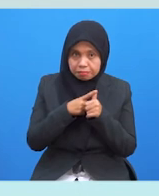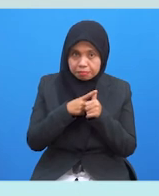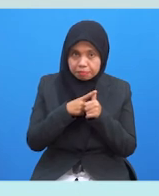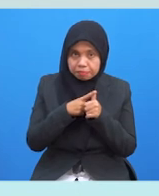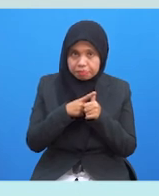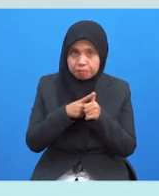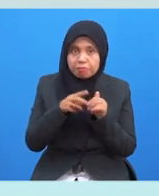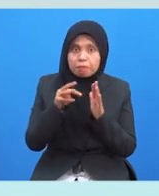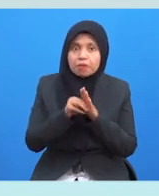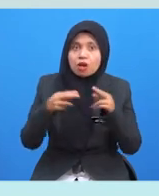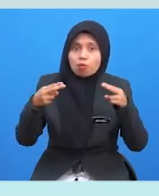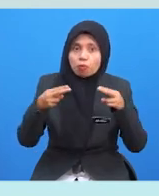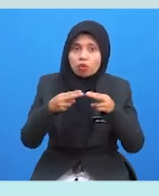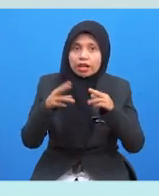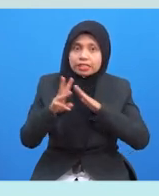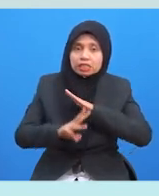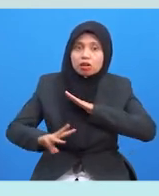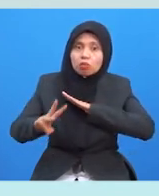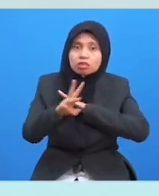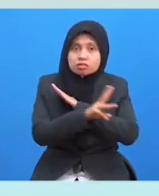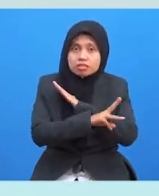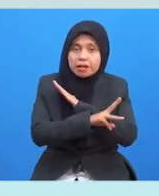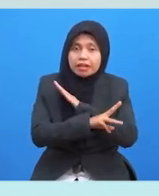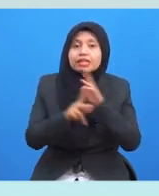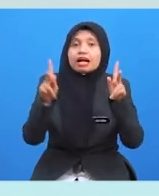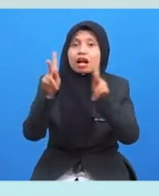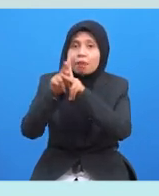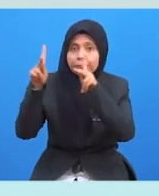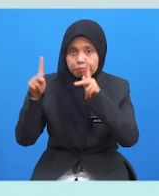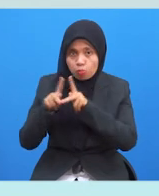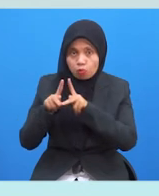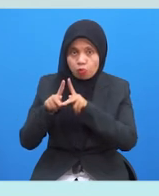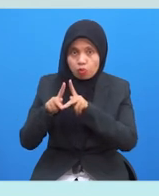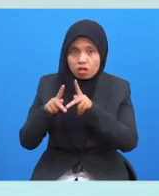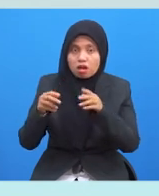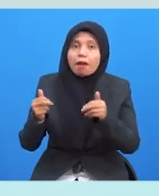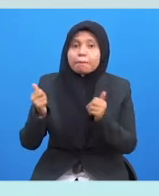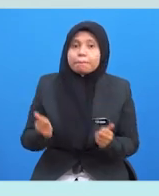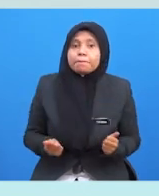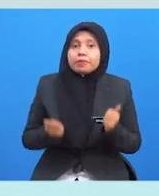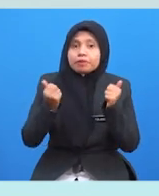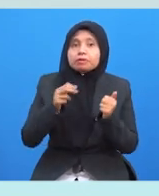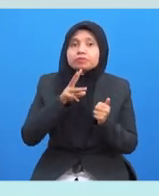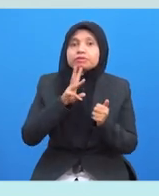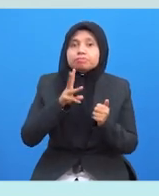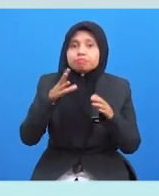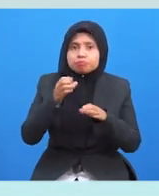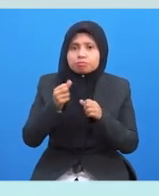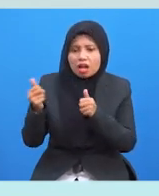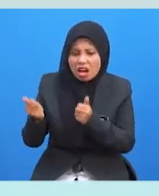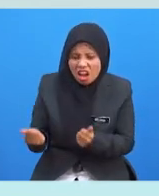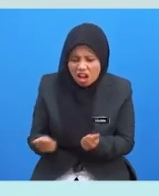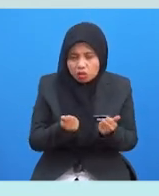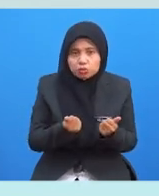iaitu menghubungkan kawasan pedalaman. Pengangkutan air dapat mengangkut